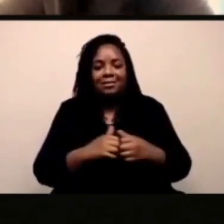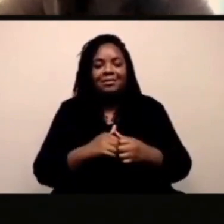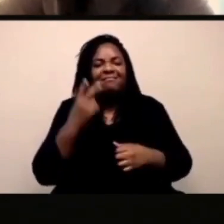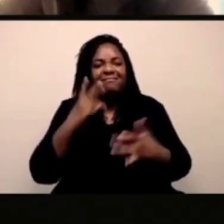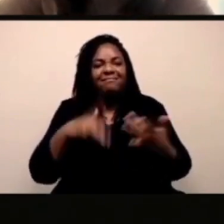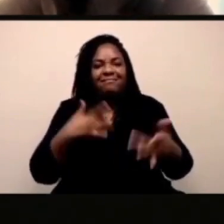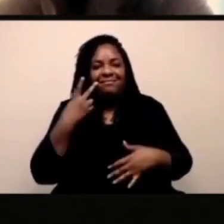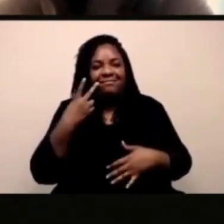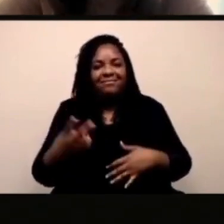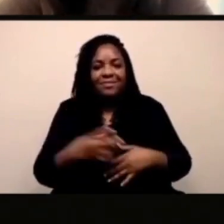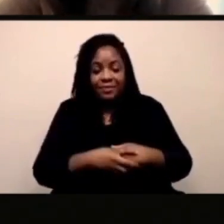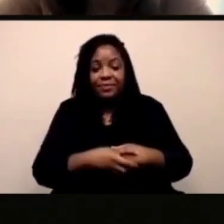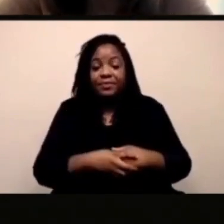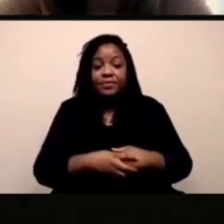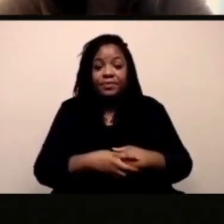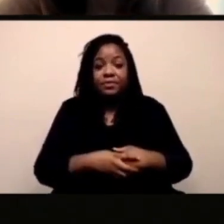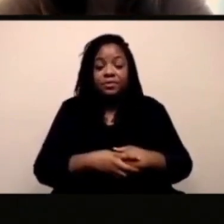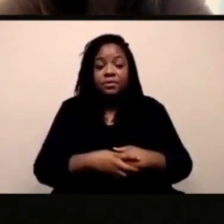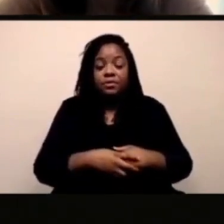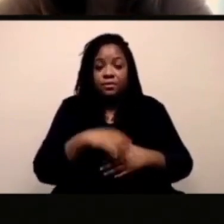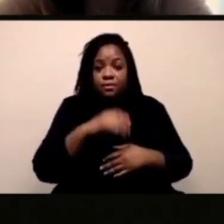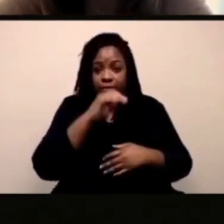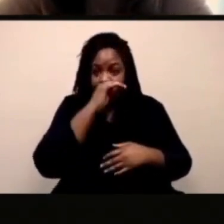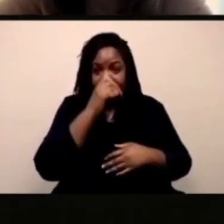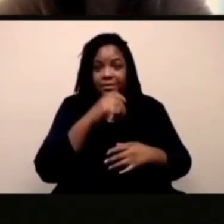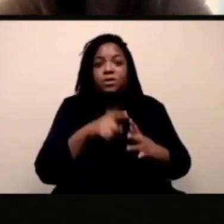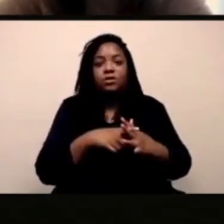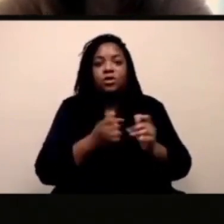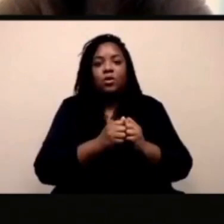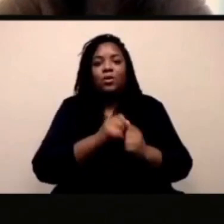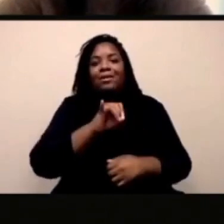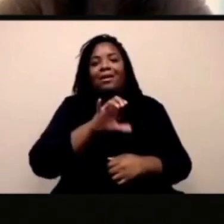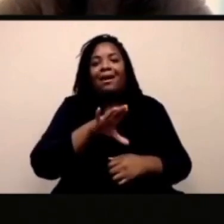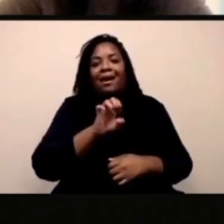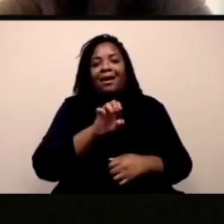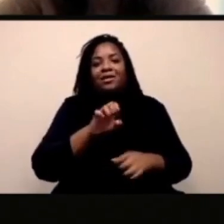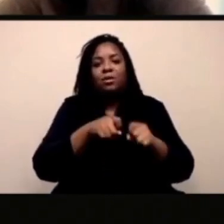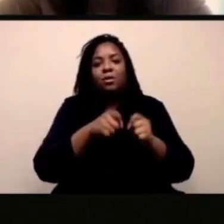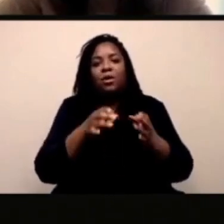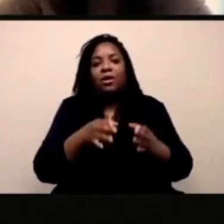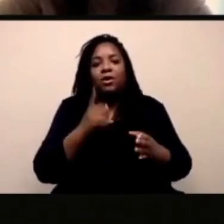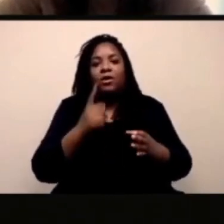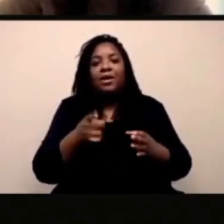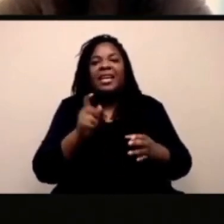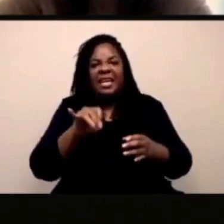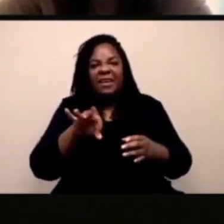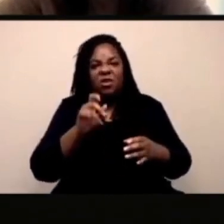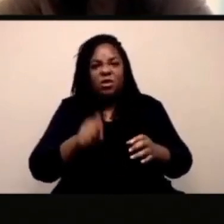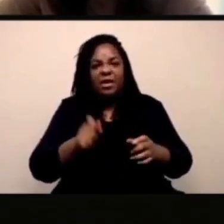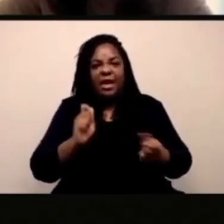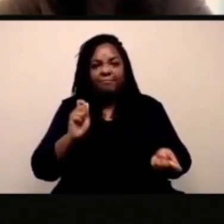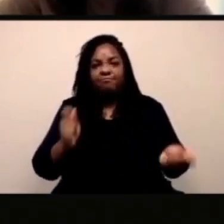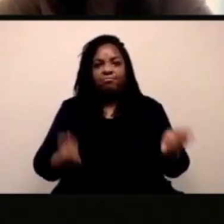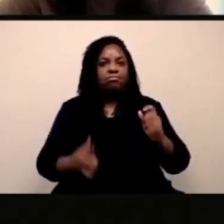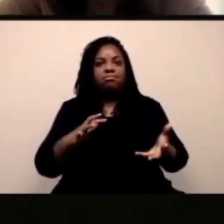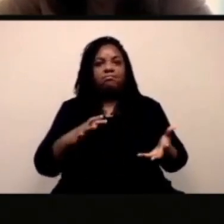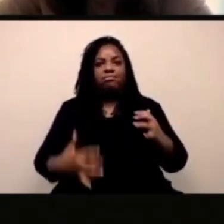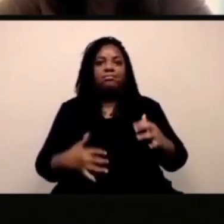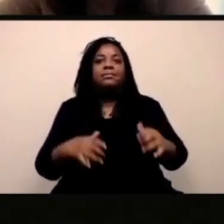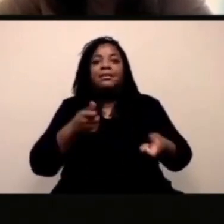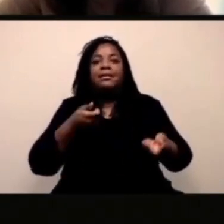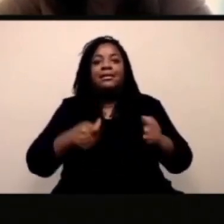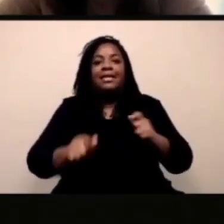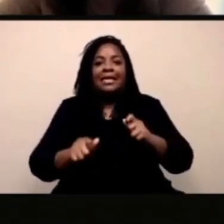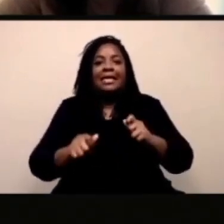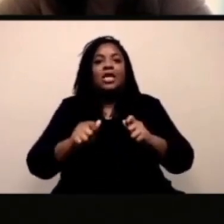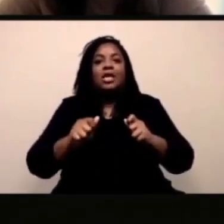皆さんとご一緒できてあとは大変ありがとう嬉しく思いますこちらであとライブで見たやつだいたいでチャットに参加していただいて皆さんにもご挨拶を